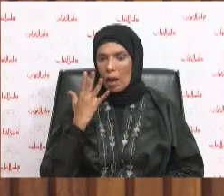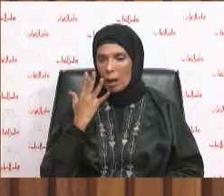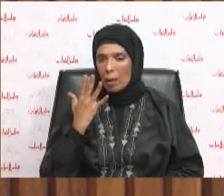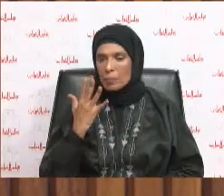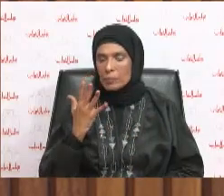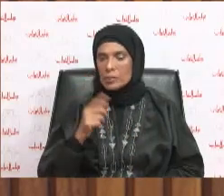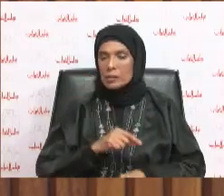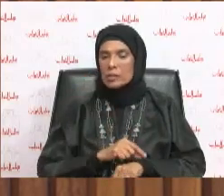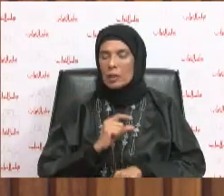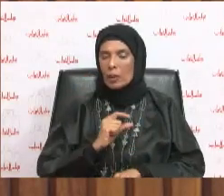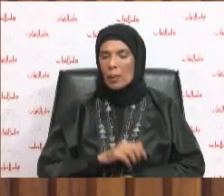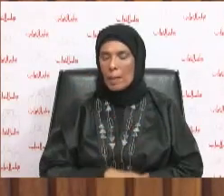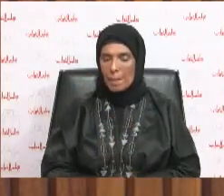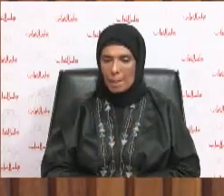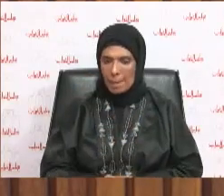الحالات.